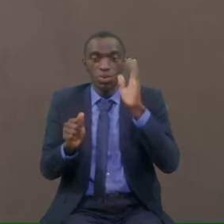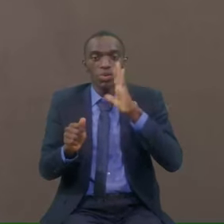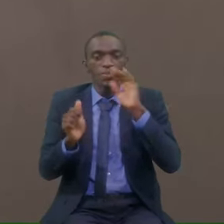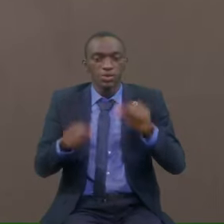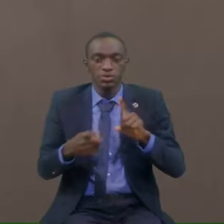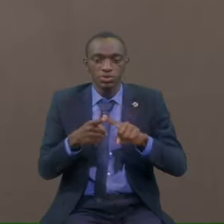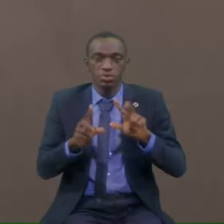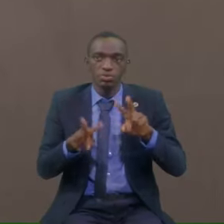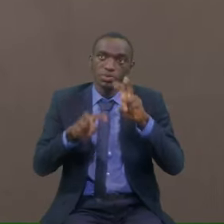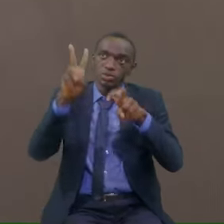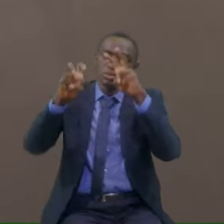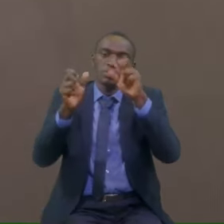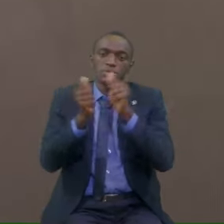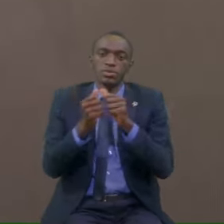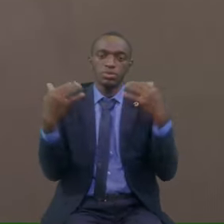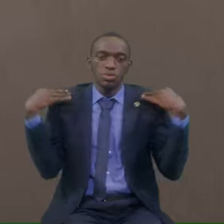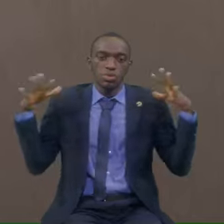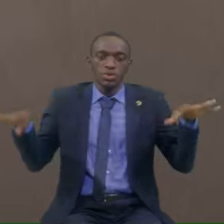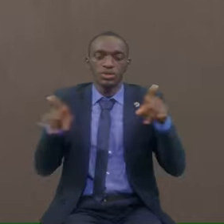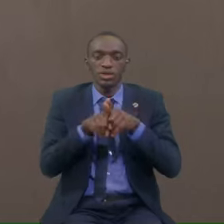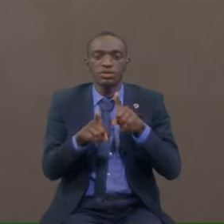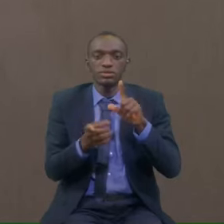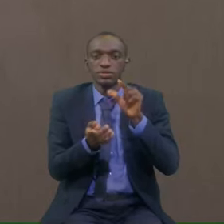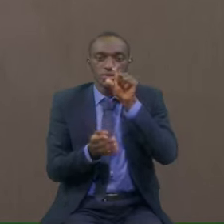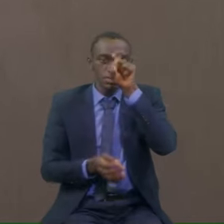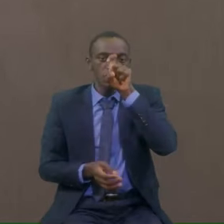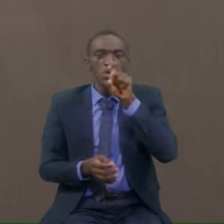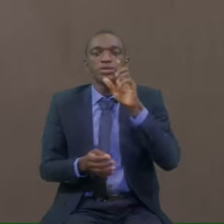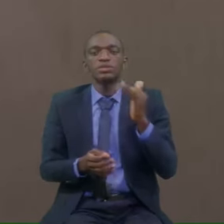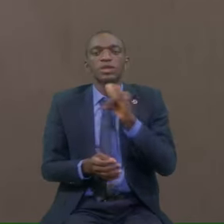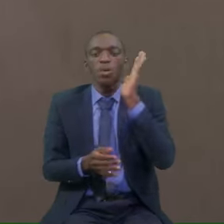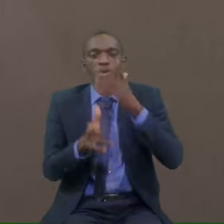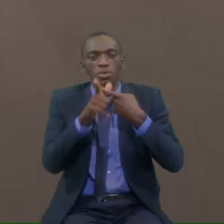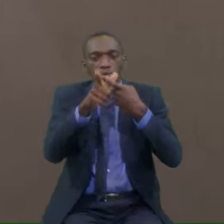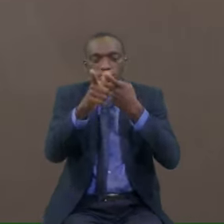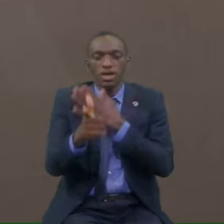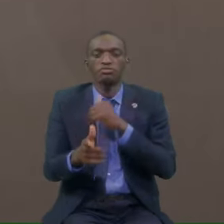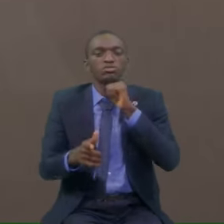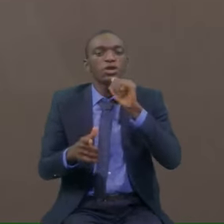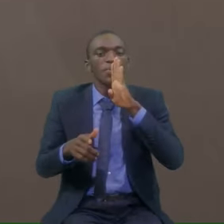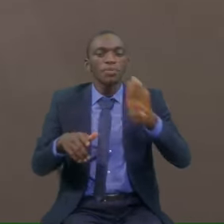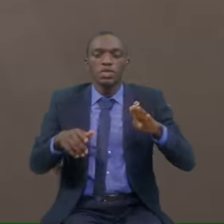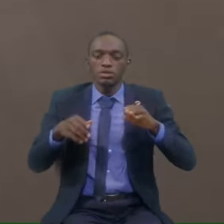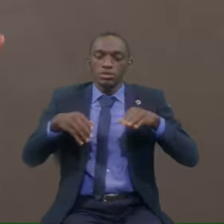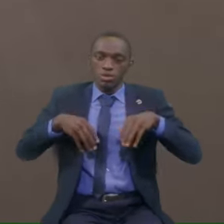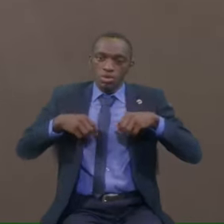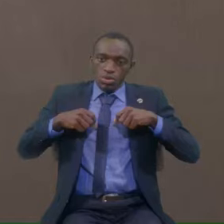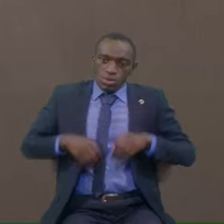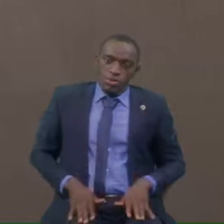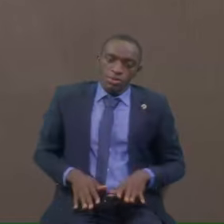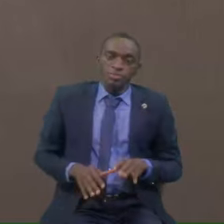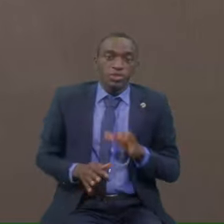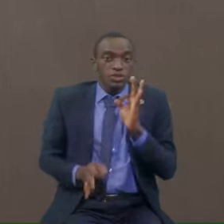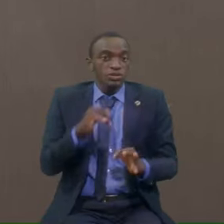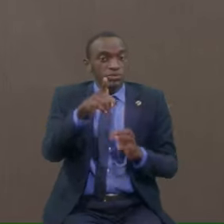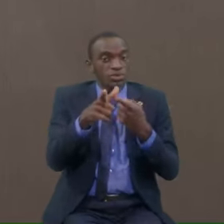aigles. Ils courent et ne se lassent point. Si tu cours dans ta force